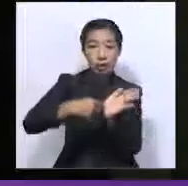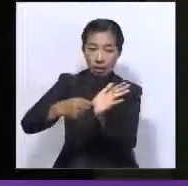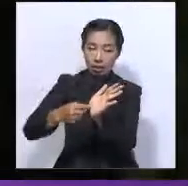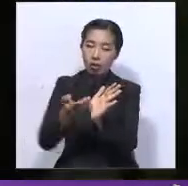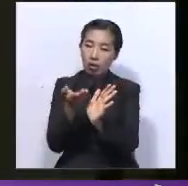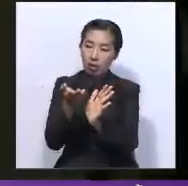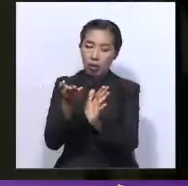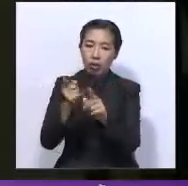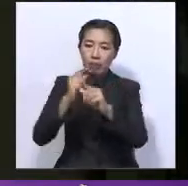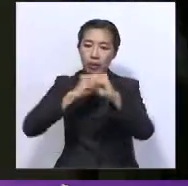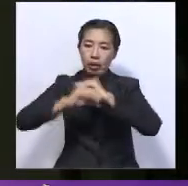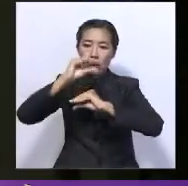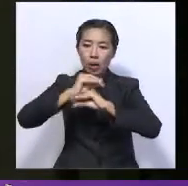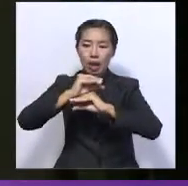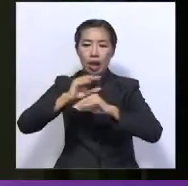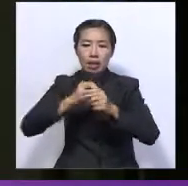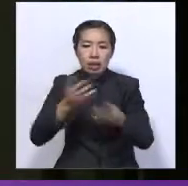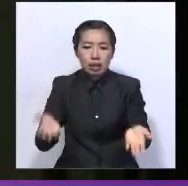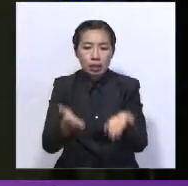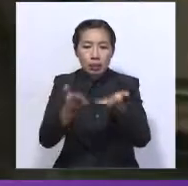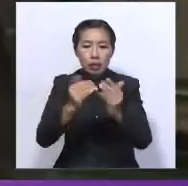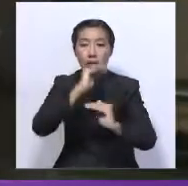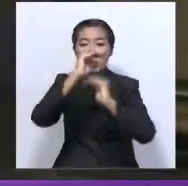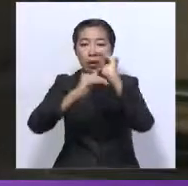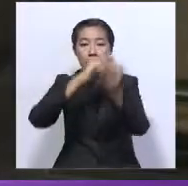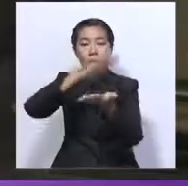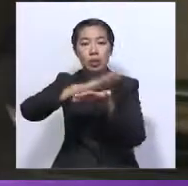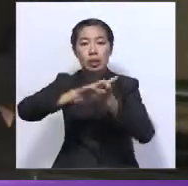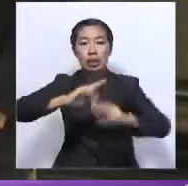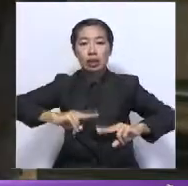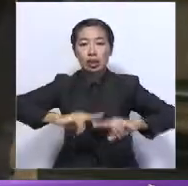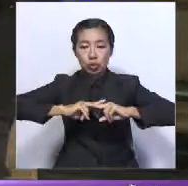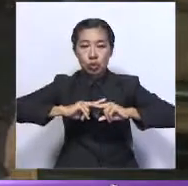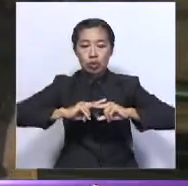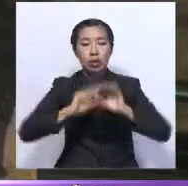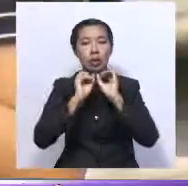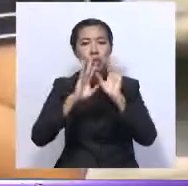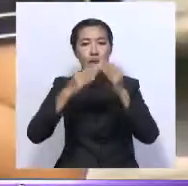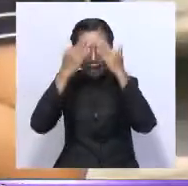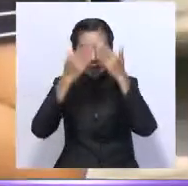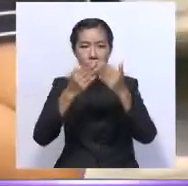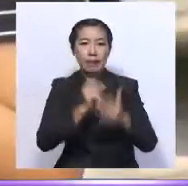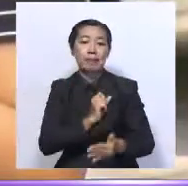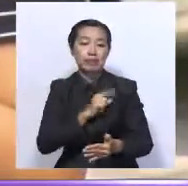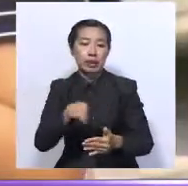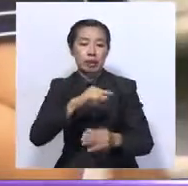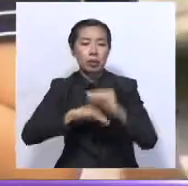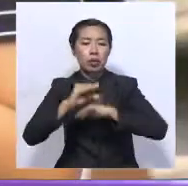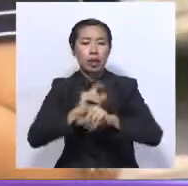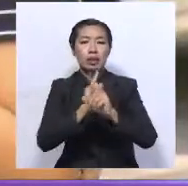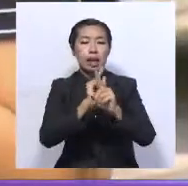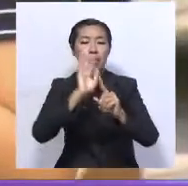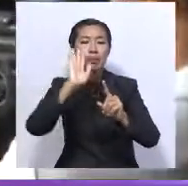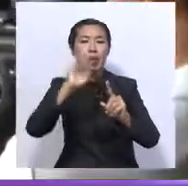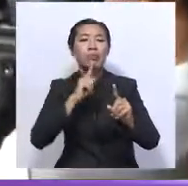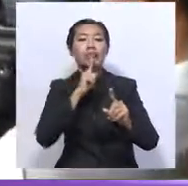หลักการโครงการส่งเสริมและพัฒนาโรงเรียนเอกชนสอนศาสนาอิสลามในโครงการตามพระราชดำริสมเด็